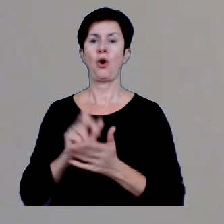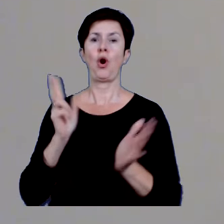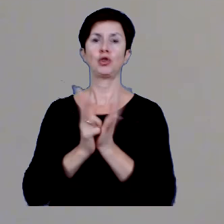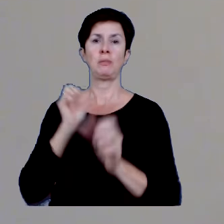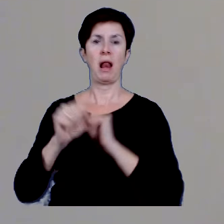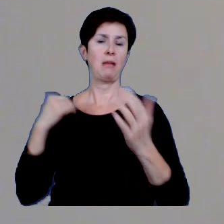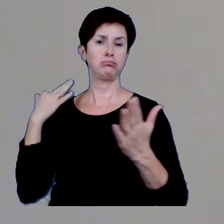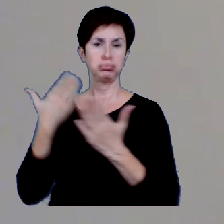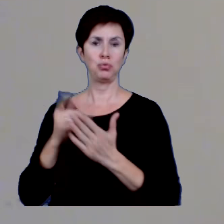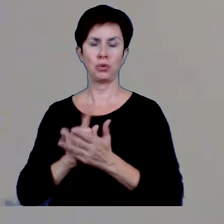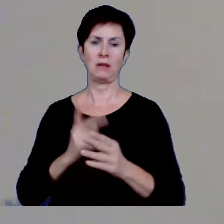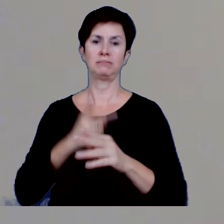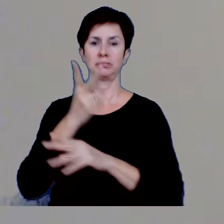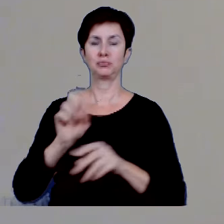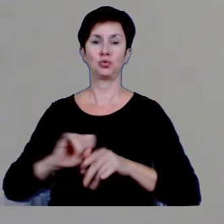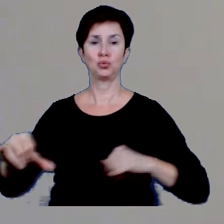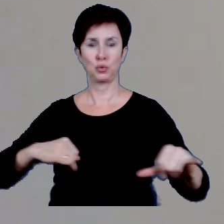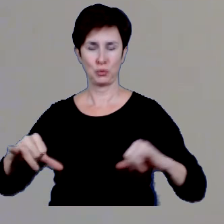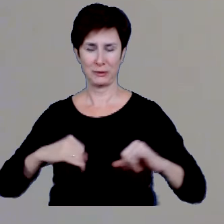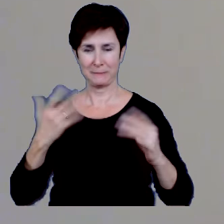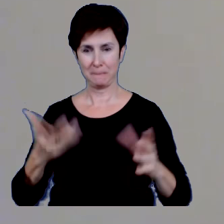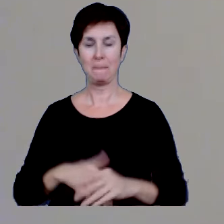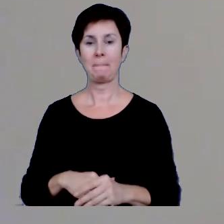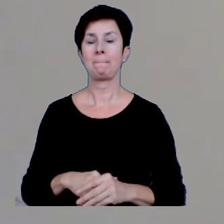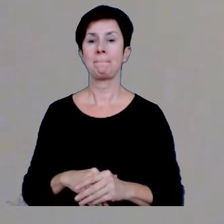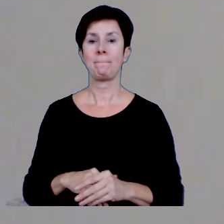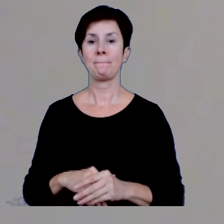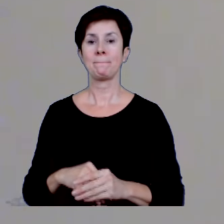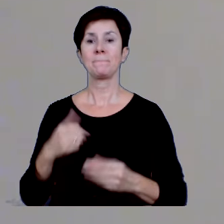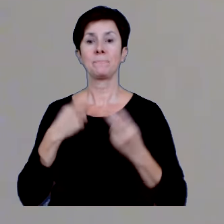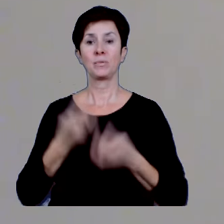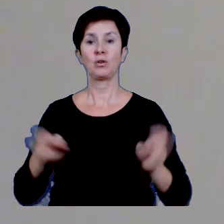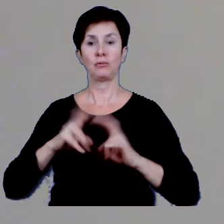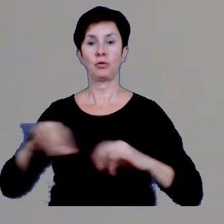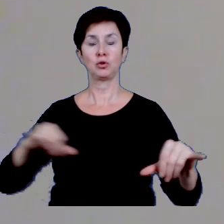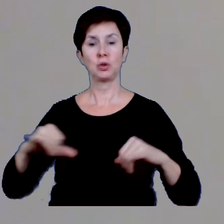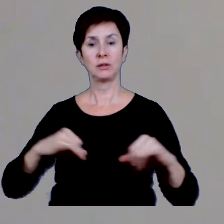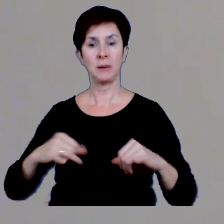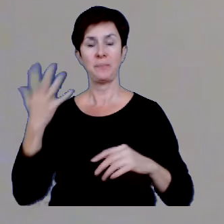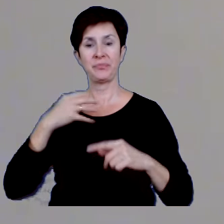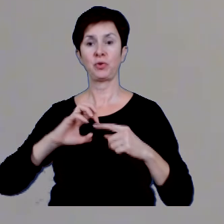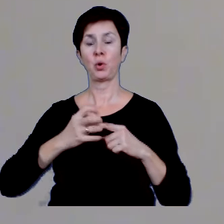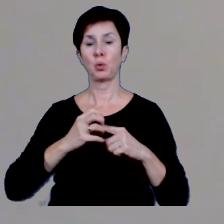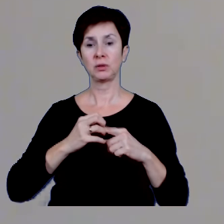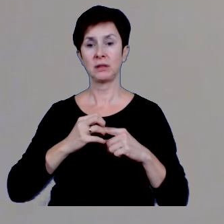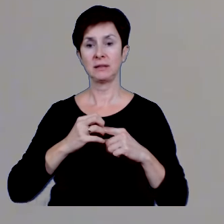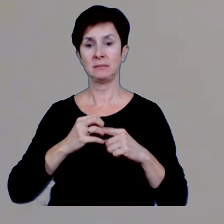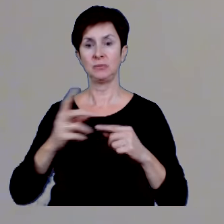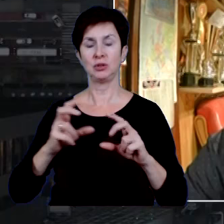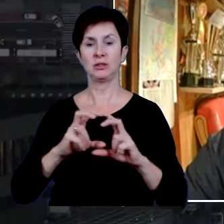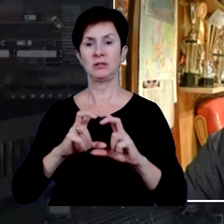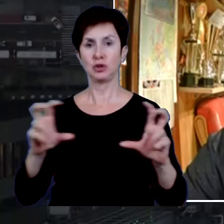I ten czas, który mieliśmy od utworzenia rządu, czyli od grudnia, to jest czas, którego nie